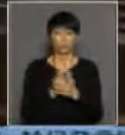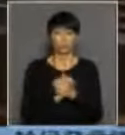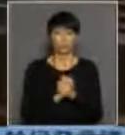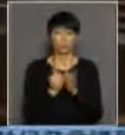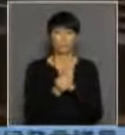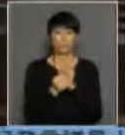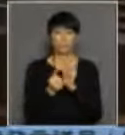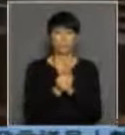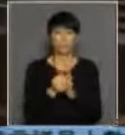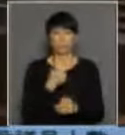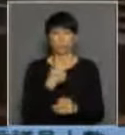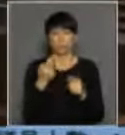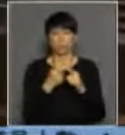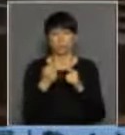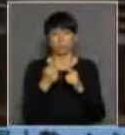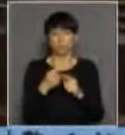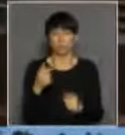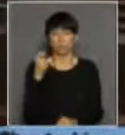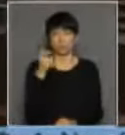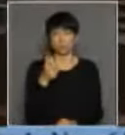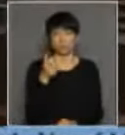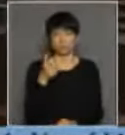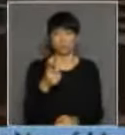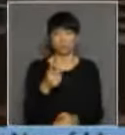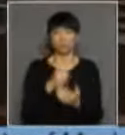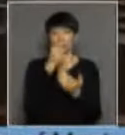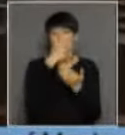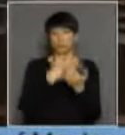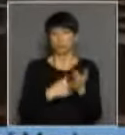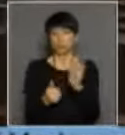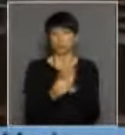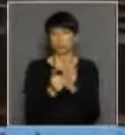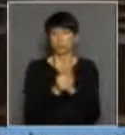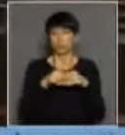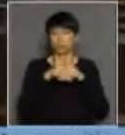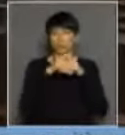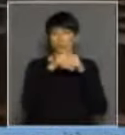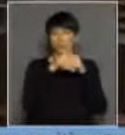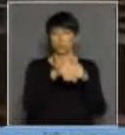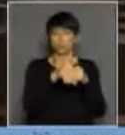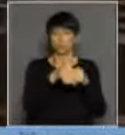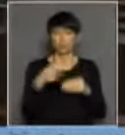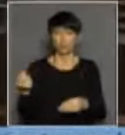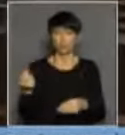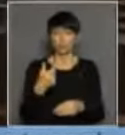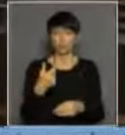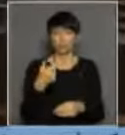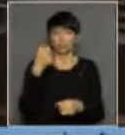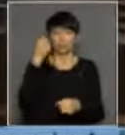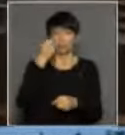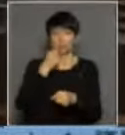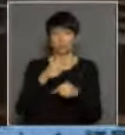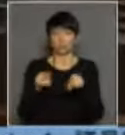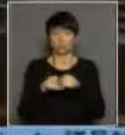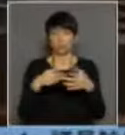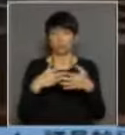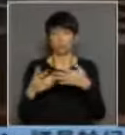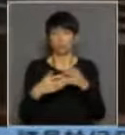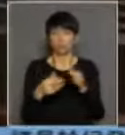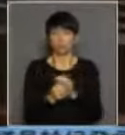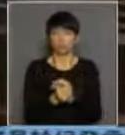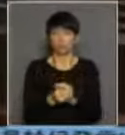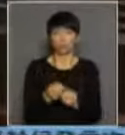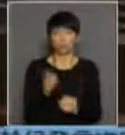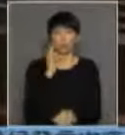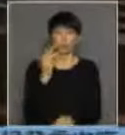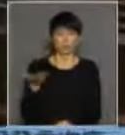些人、多些錢、多些機制給他們去申請，可以多些員工去恢復香港以前的輝煌的創